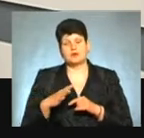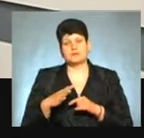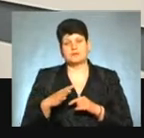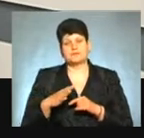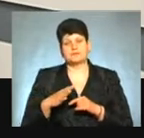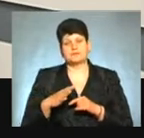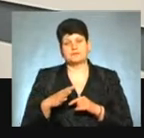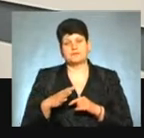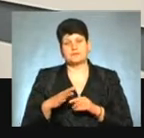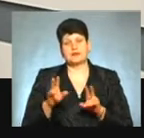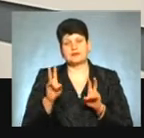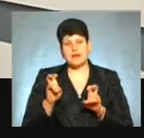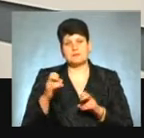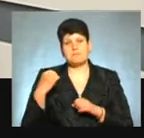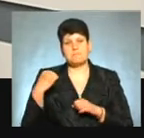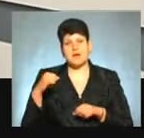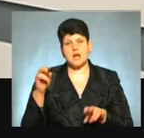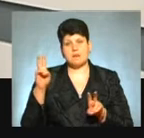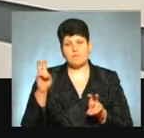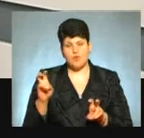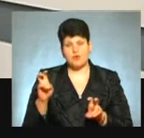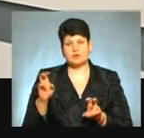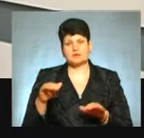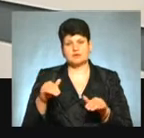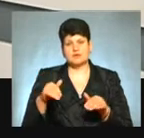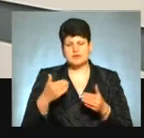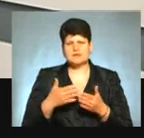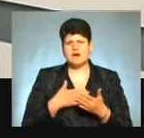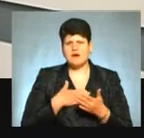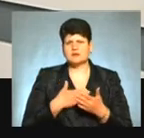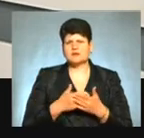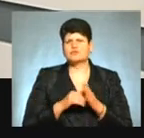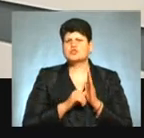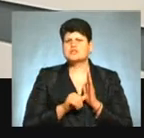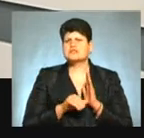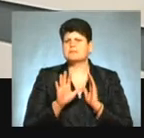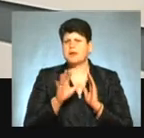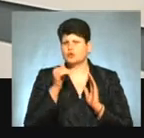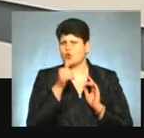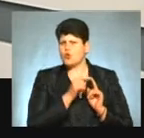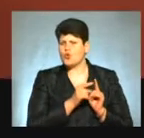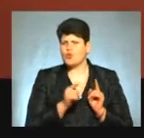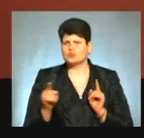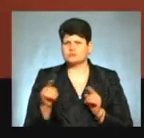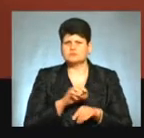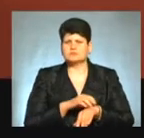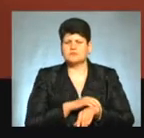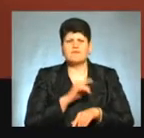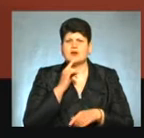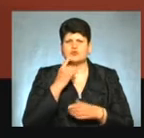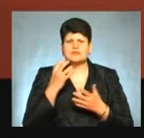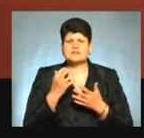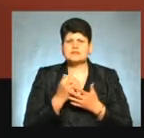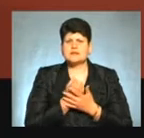держава. Термін «перемога» насаджується дуже активно. З 65-го року складно знайти населений пункт,